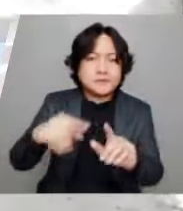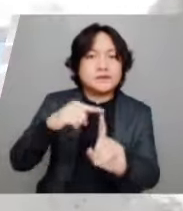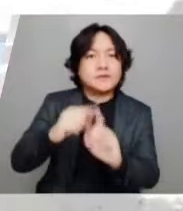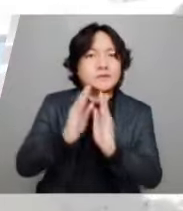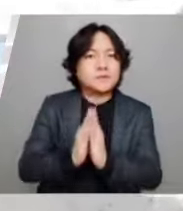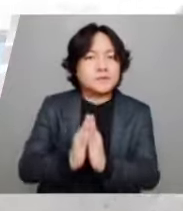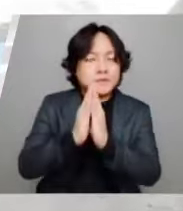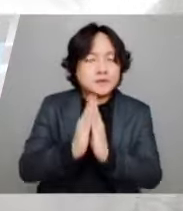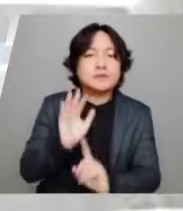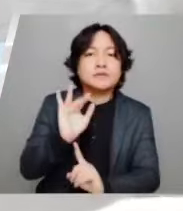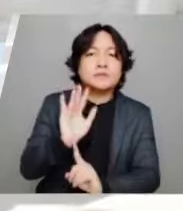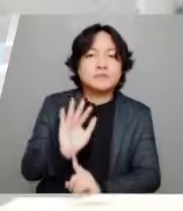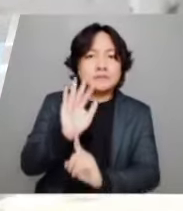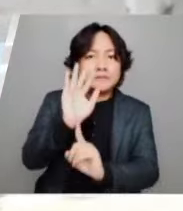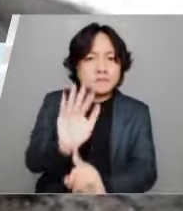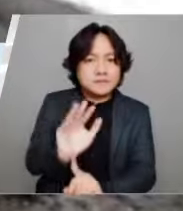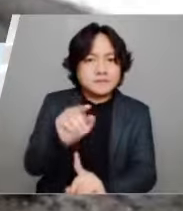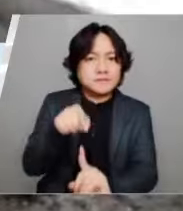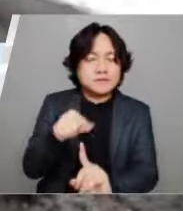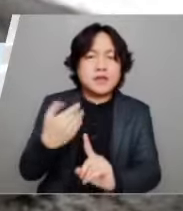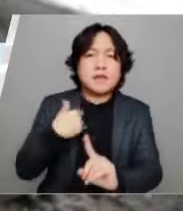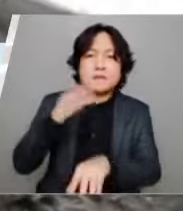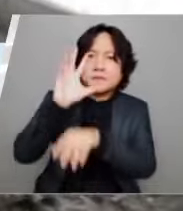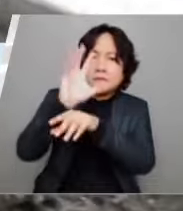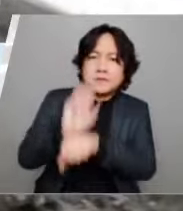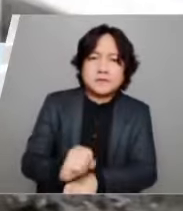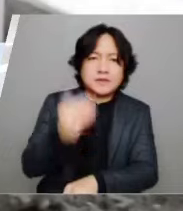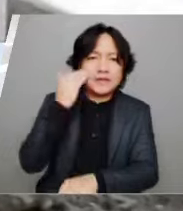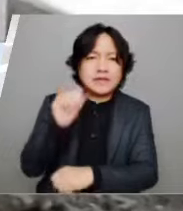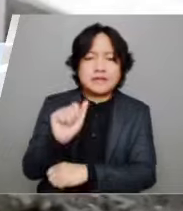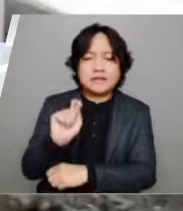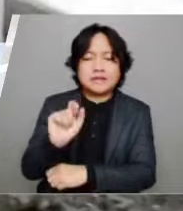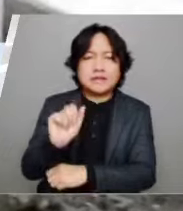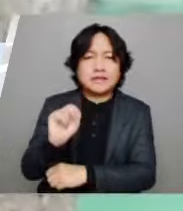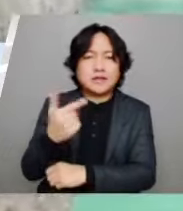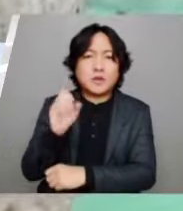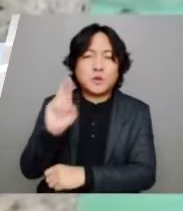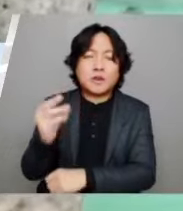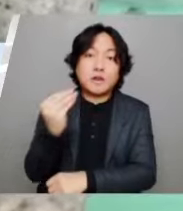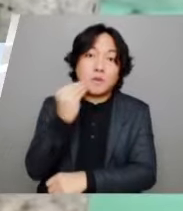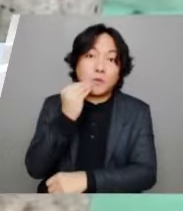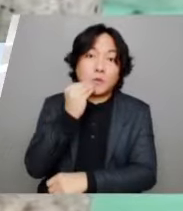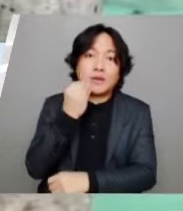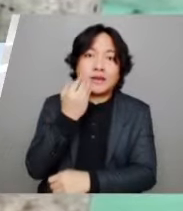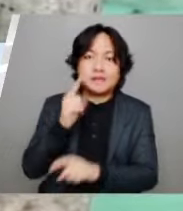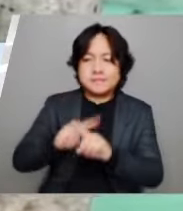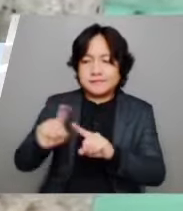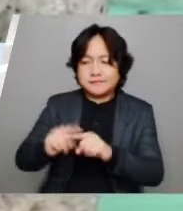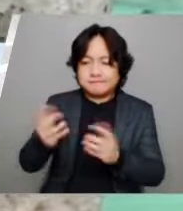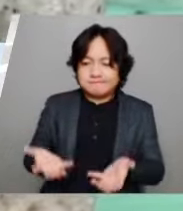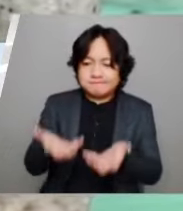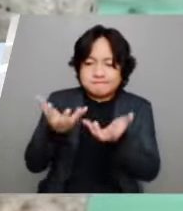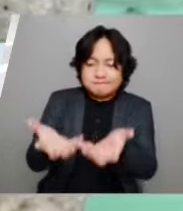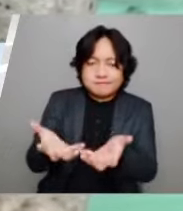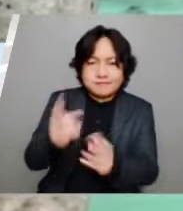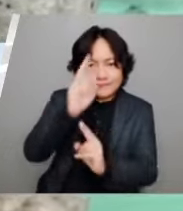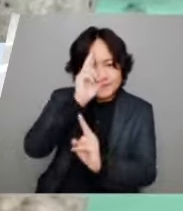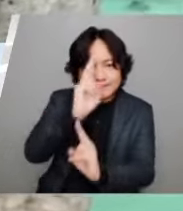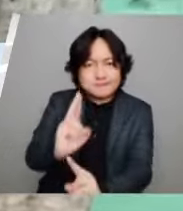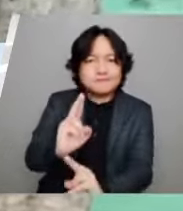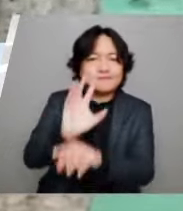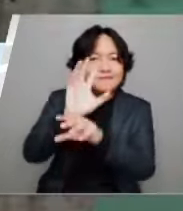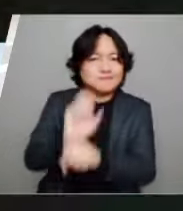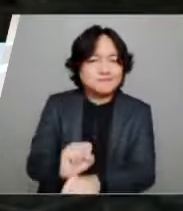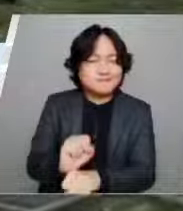kandila, nariyan din ang tradisyon ng atang o ang pag-aari ng pagkain bilang pag-alala sa mga yumao na nakagawian lalo na ng mga